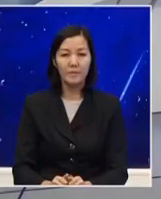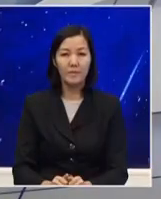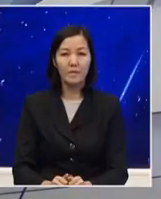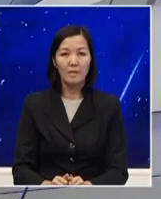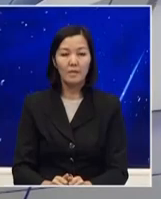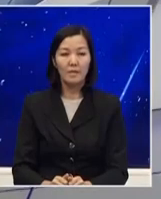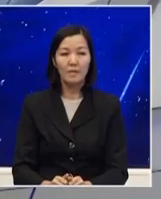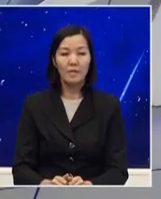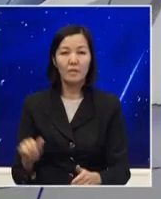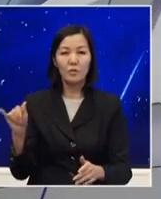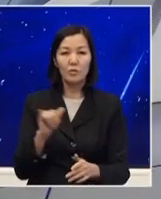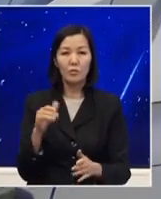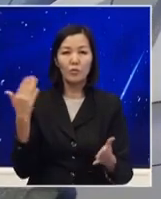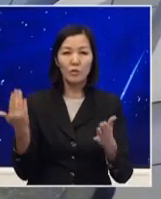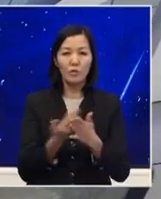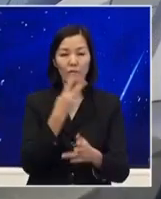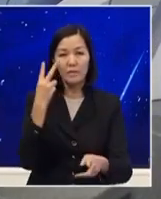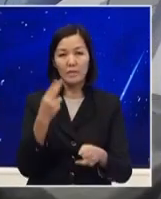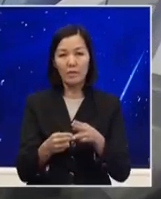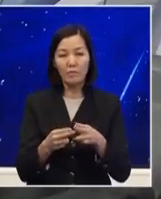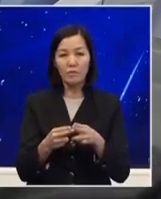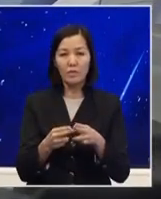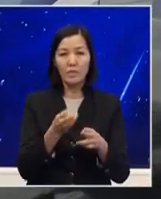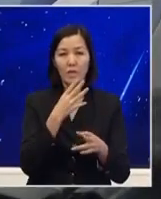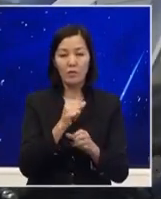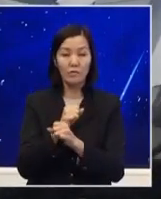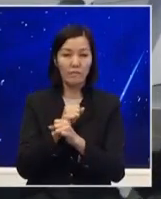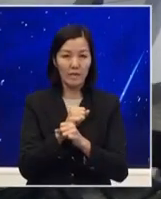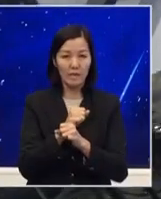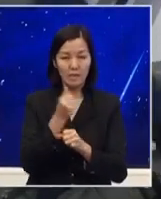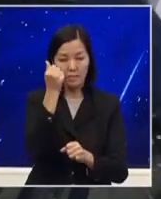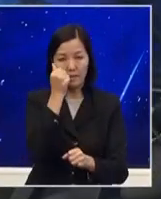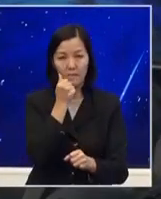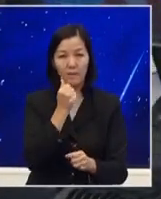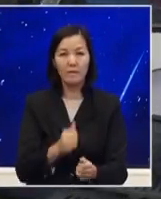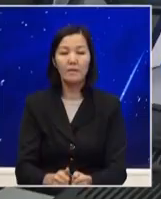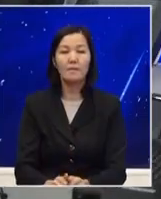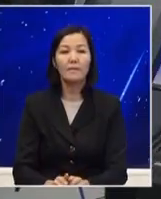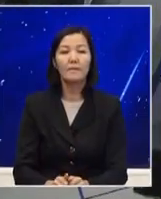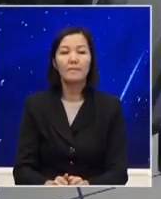Это были все новости к этому часу. Благодарю за внимание. До свидания.